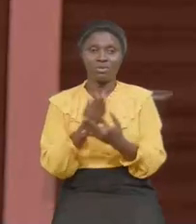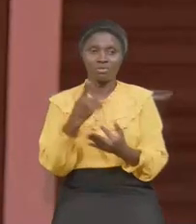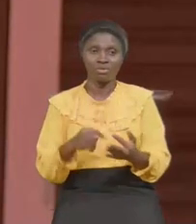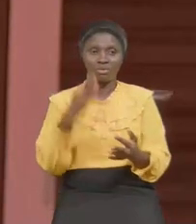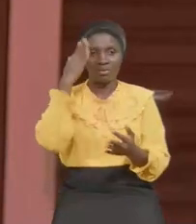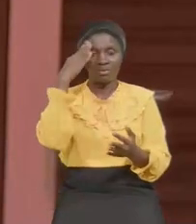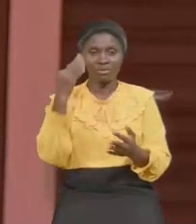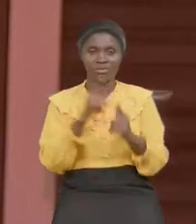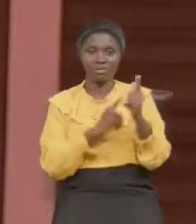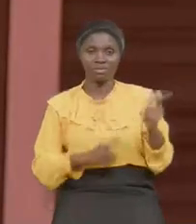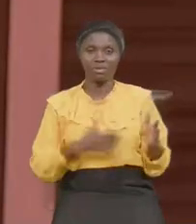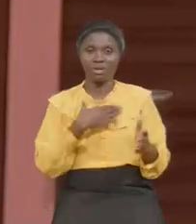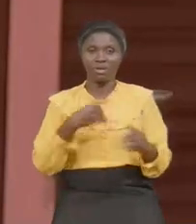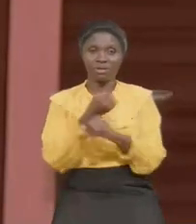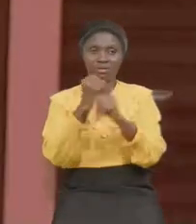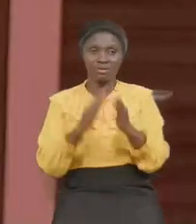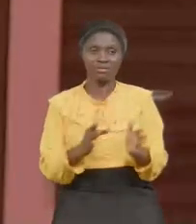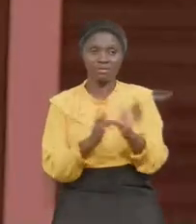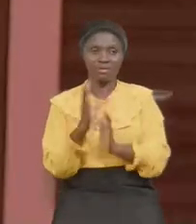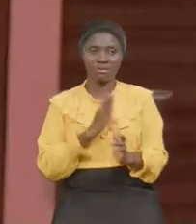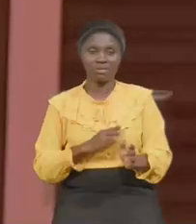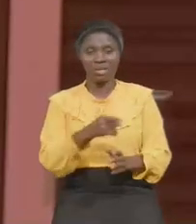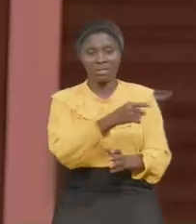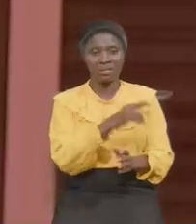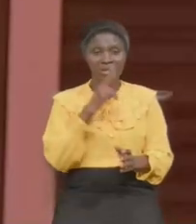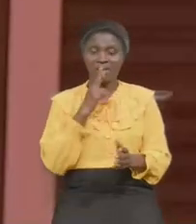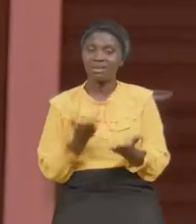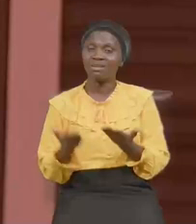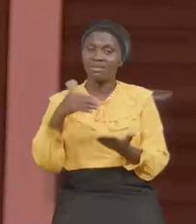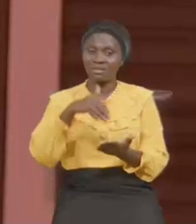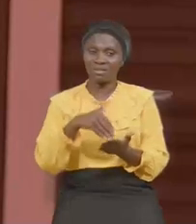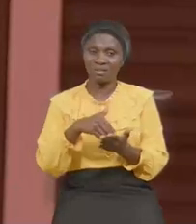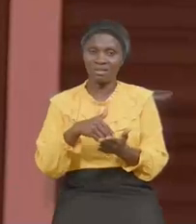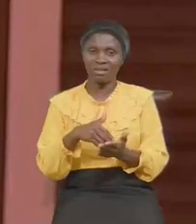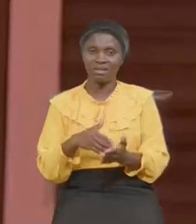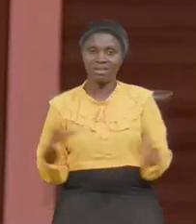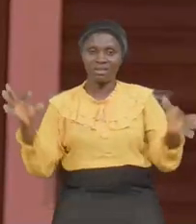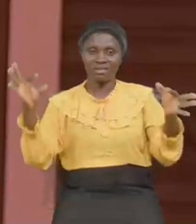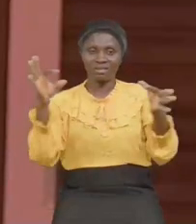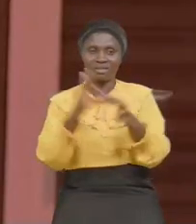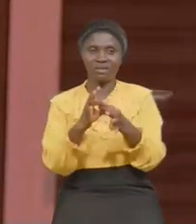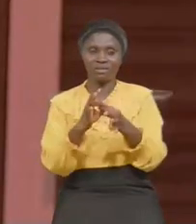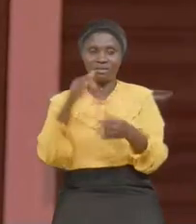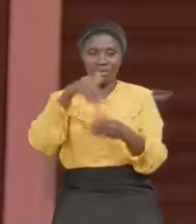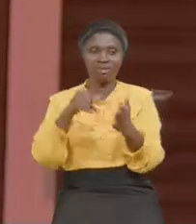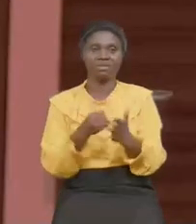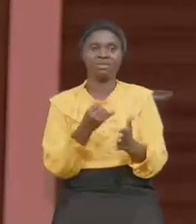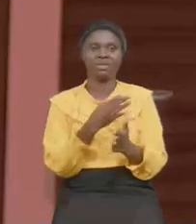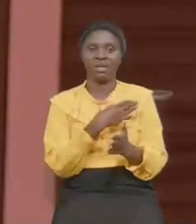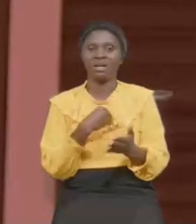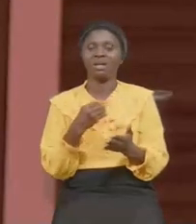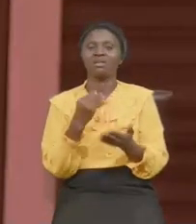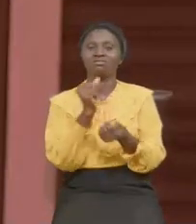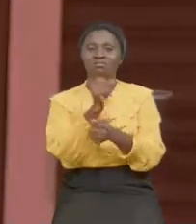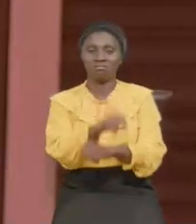Jésus-Christ, ils s'y engagent de nouveau, enlacés de nouveau, et sont vaincus, leur dernière